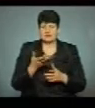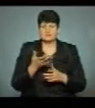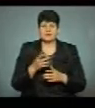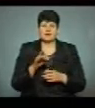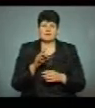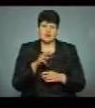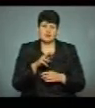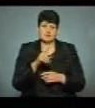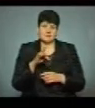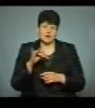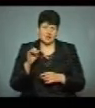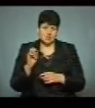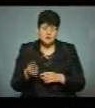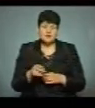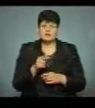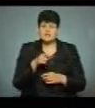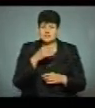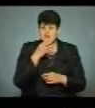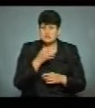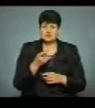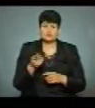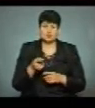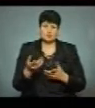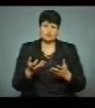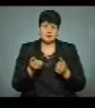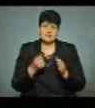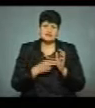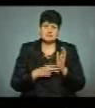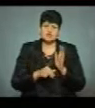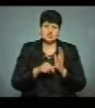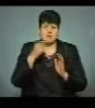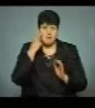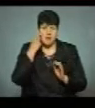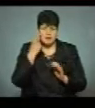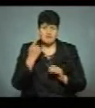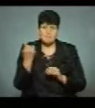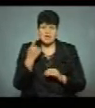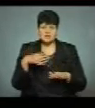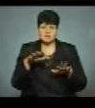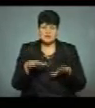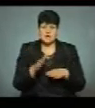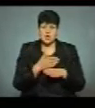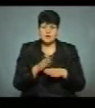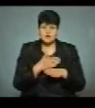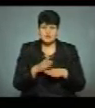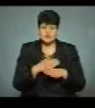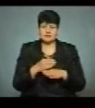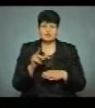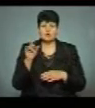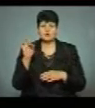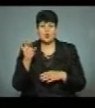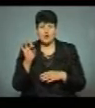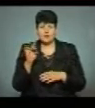міськради Мар'яна Зварич. За її словами, Тернопіль отримав 76 балів, а перше місце розділили між собою Дрогобич